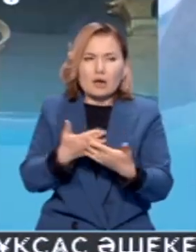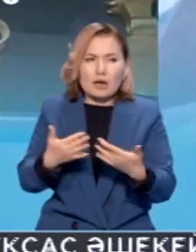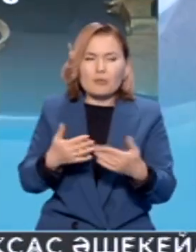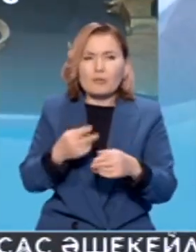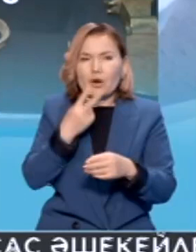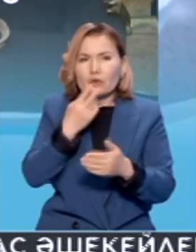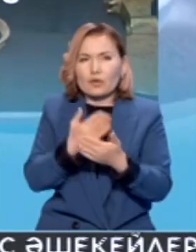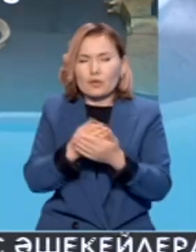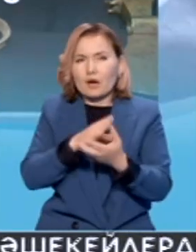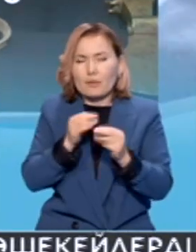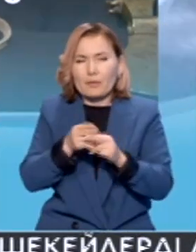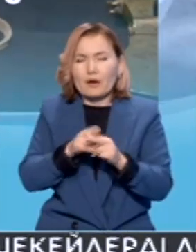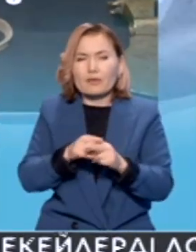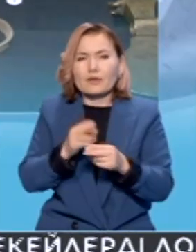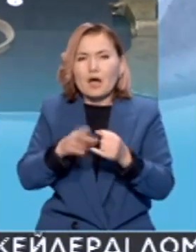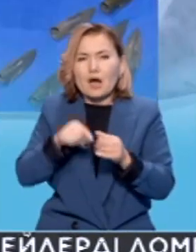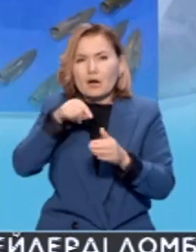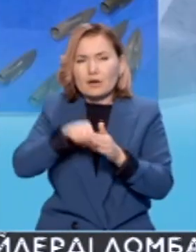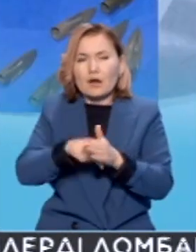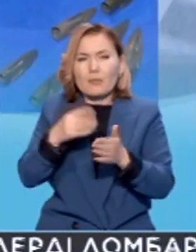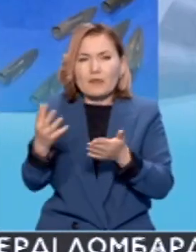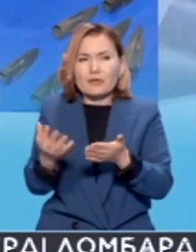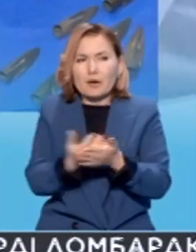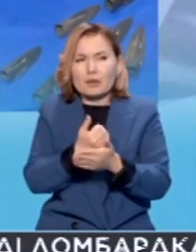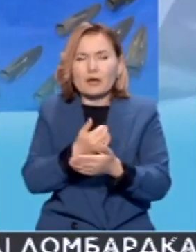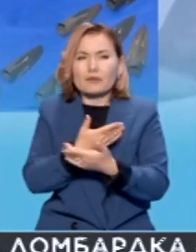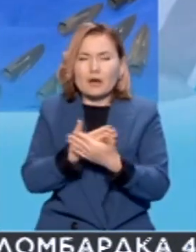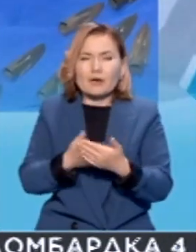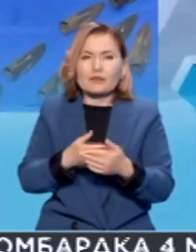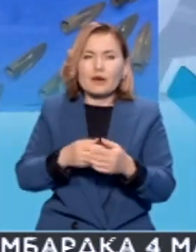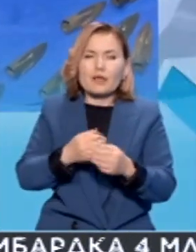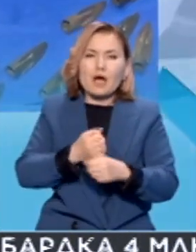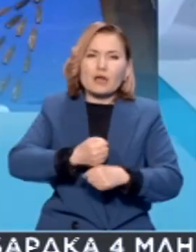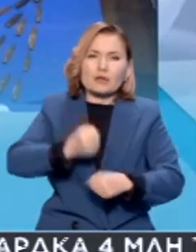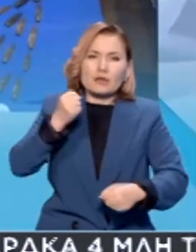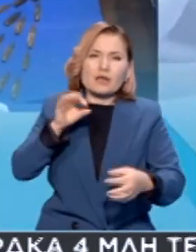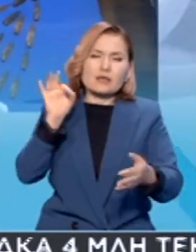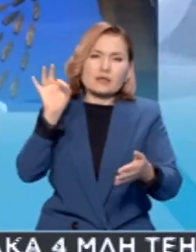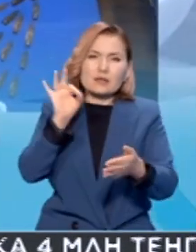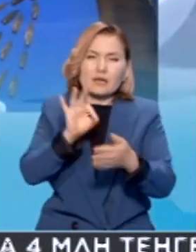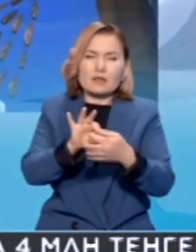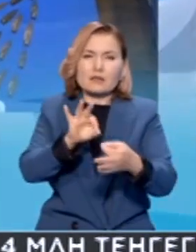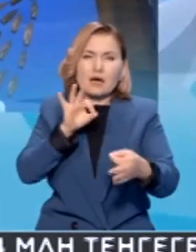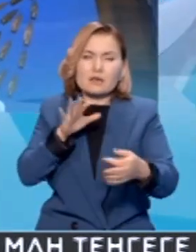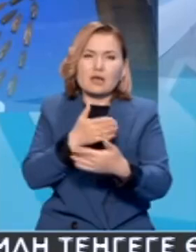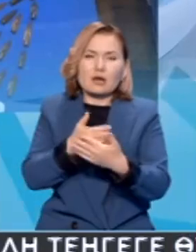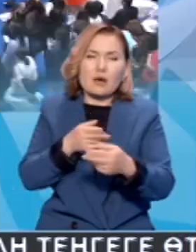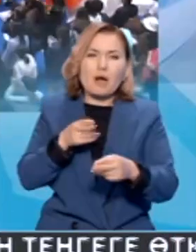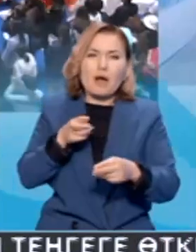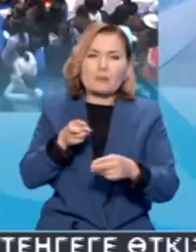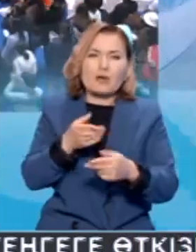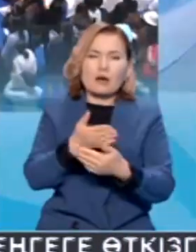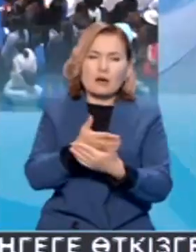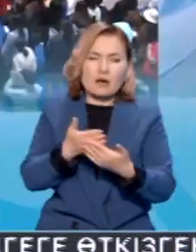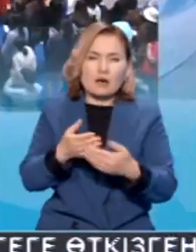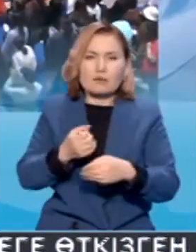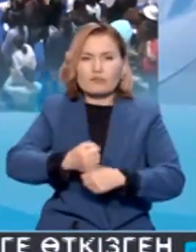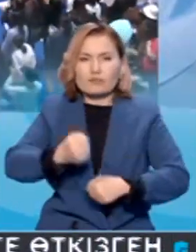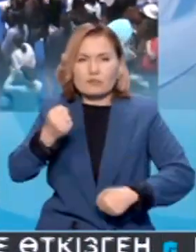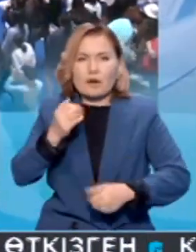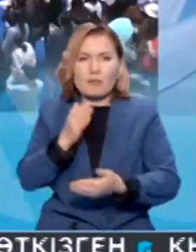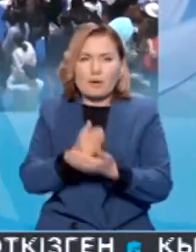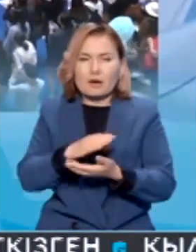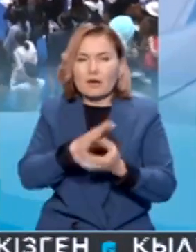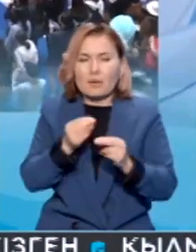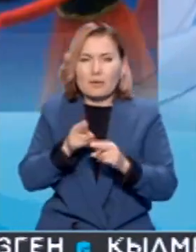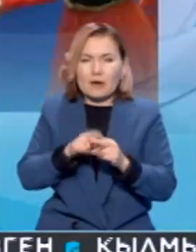алады. Арасында археологиялық қазба жұмыстары кезінде табылған найза, жебенің ұштары, қанжар мен пышақтың түр-түрі бар. Көрмені